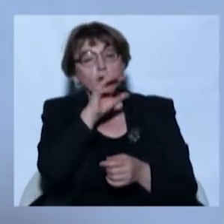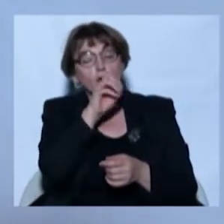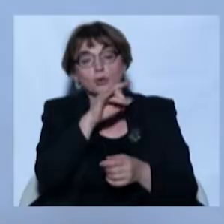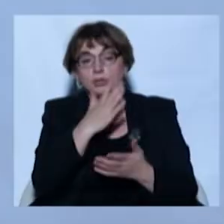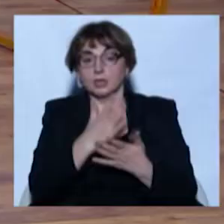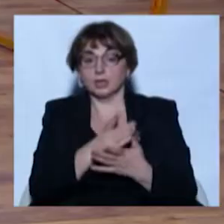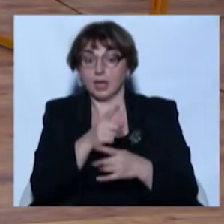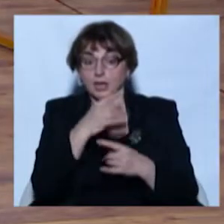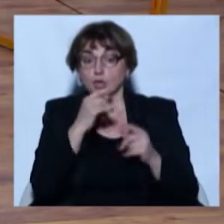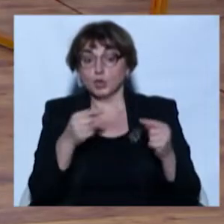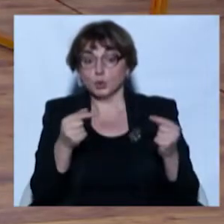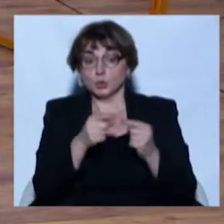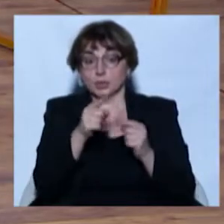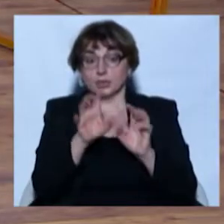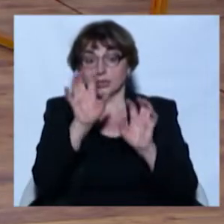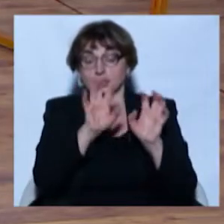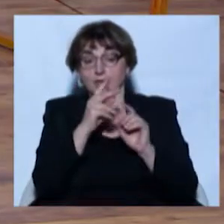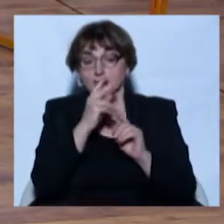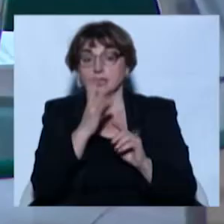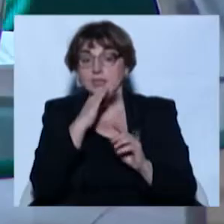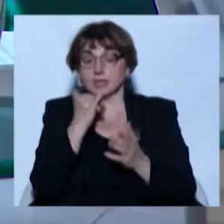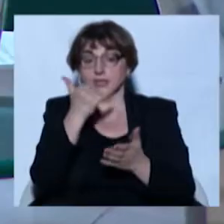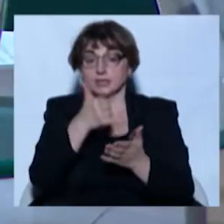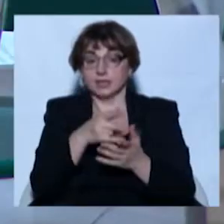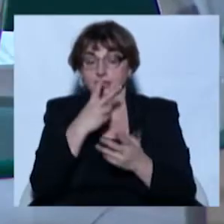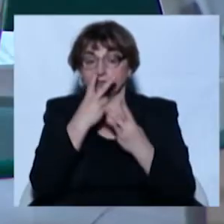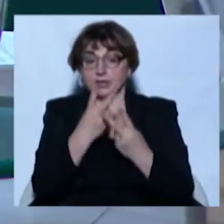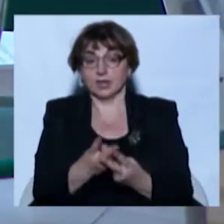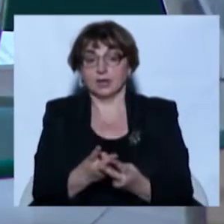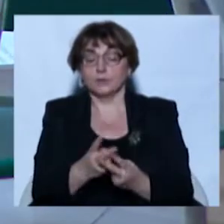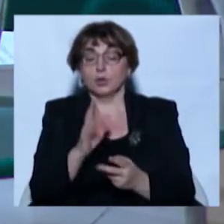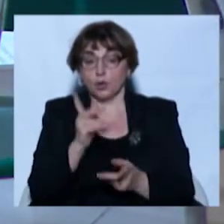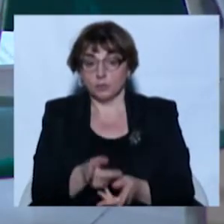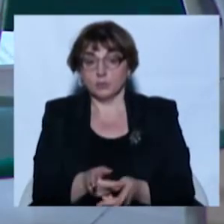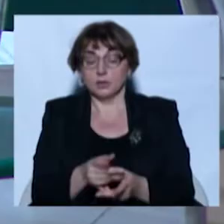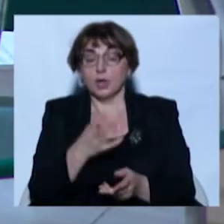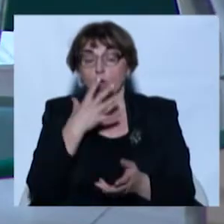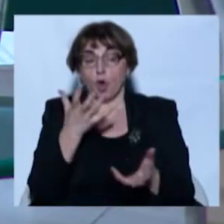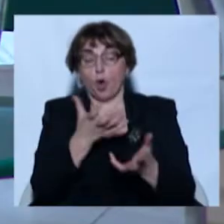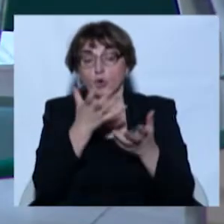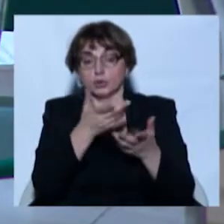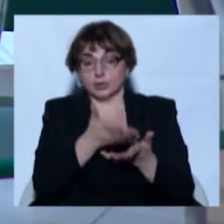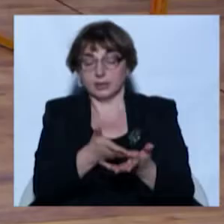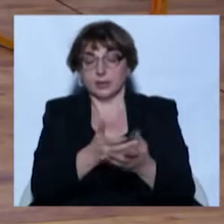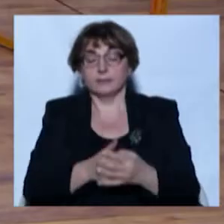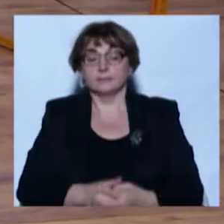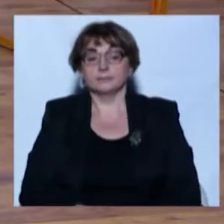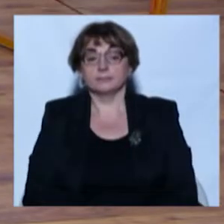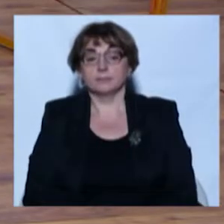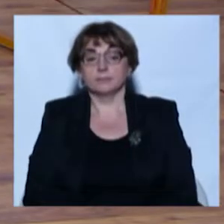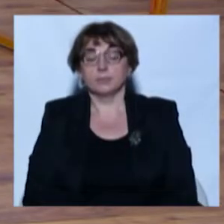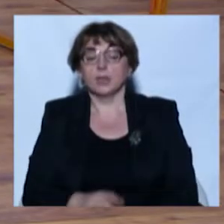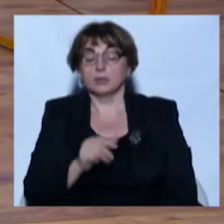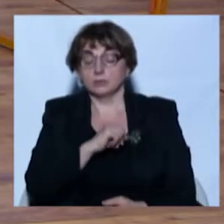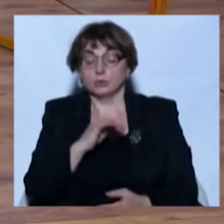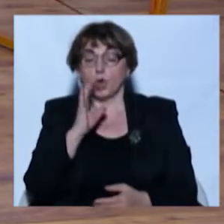გაჩნდება, როგორც აი ამ ჩემს ჩაიდანში, სადაც ცხელი წყალია, თქვენ ნახავთ, რომ ორთქლია. ორთქლი